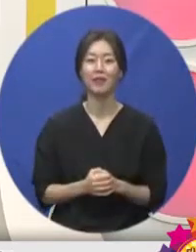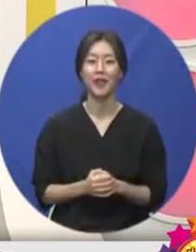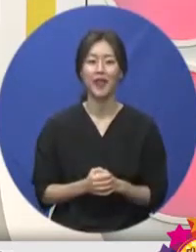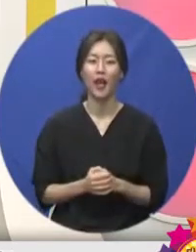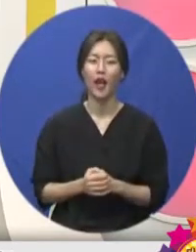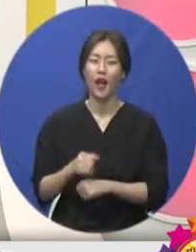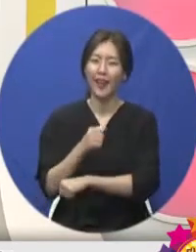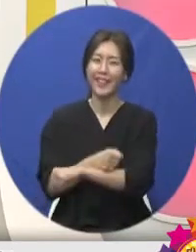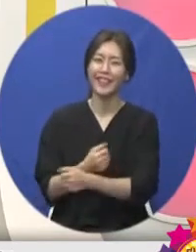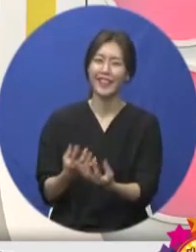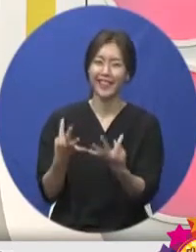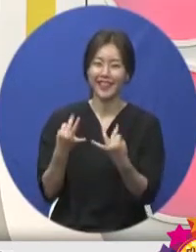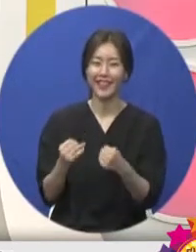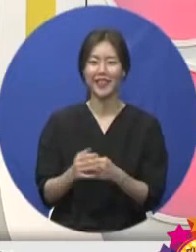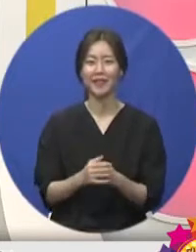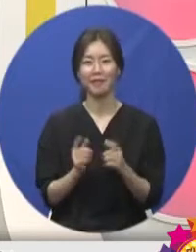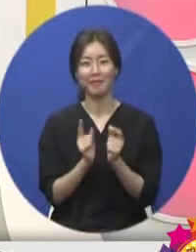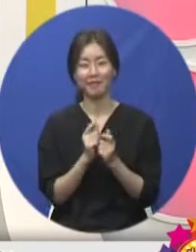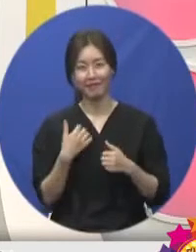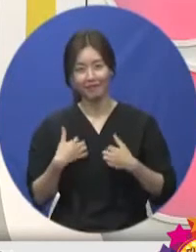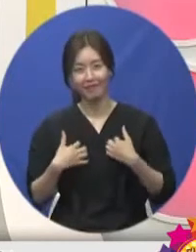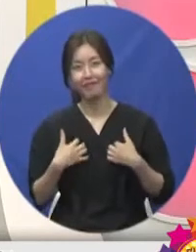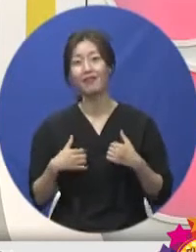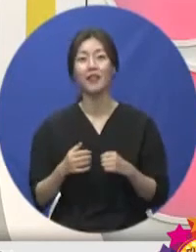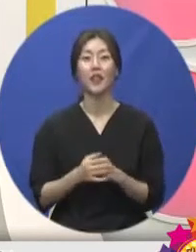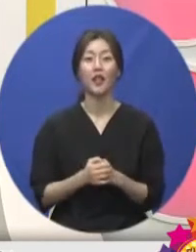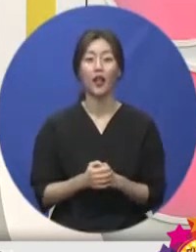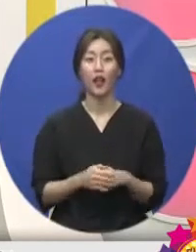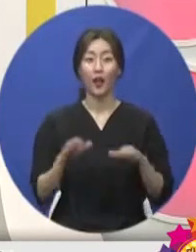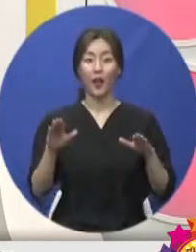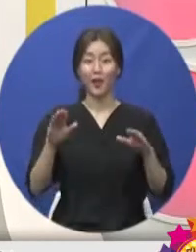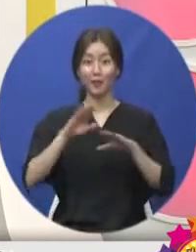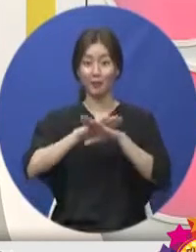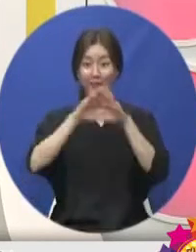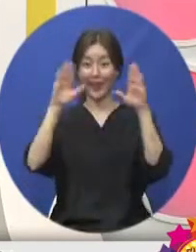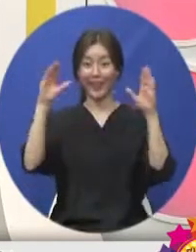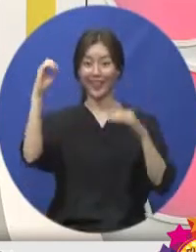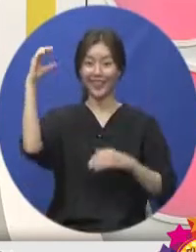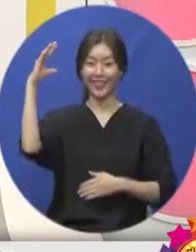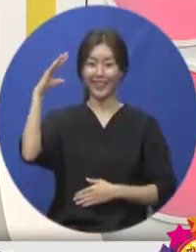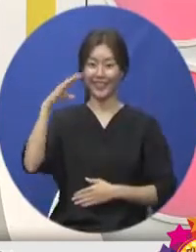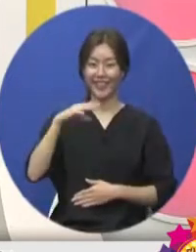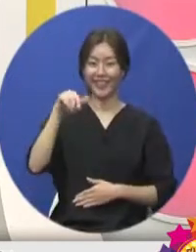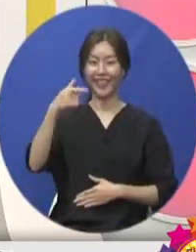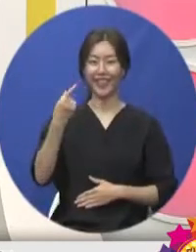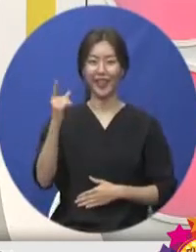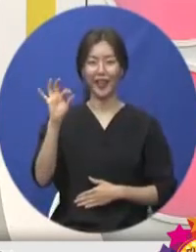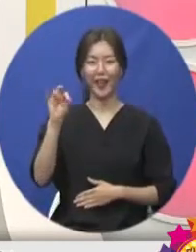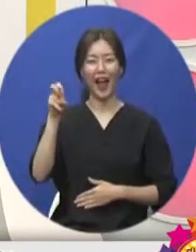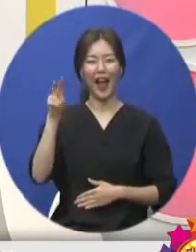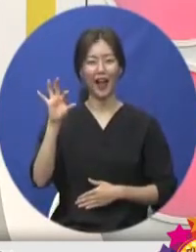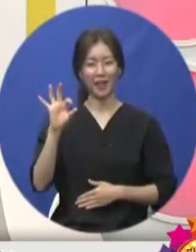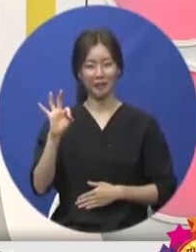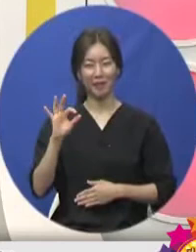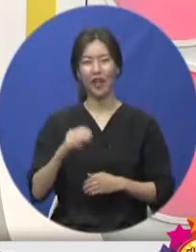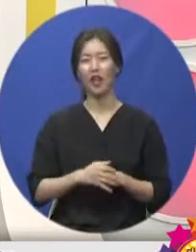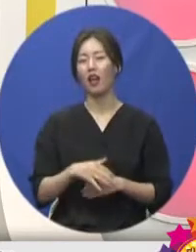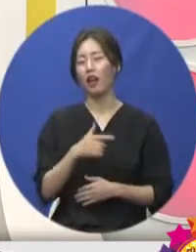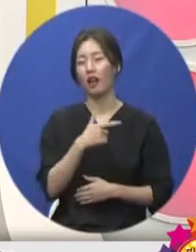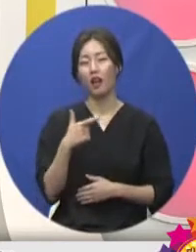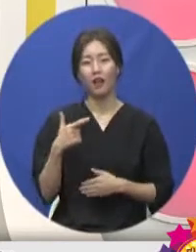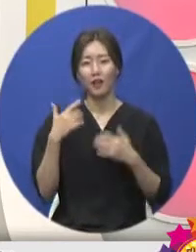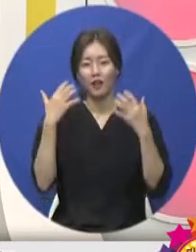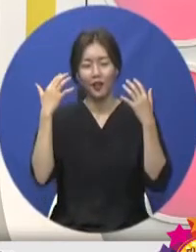고생 오. 많습니다. 반갑습니다. 예. 오늘도 광명이 이렇게 반짝반짝반짝 빛이 납니다. 아, 그러니까 너무 더워서